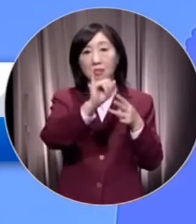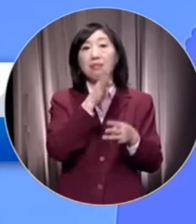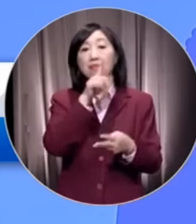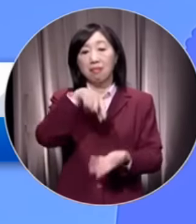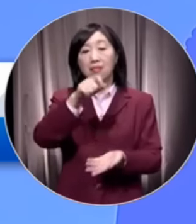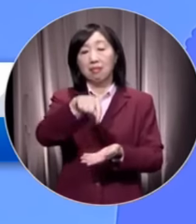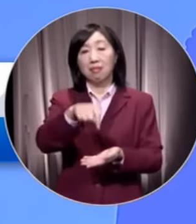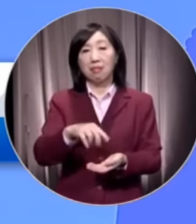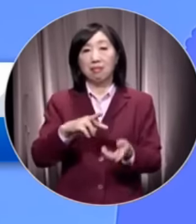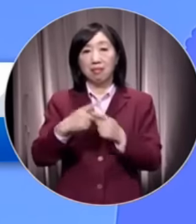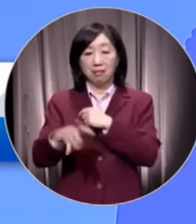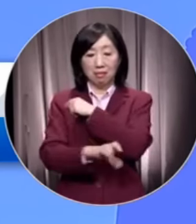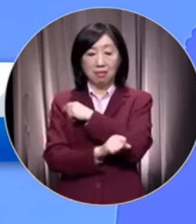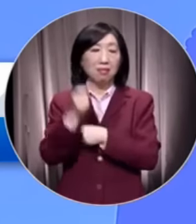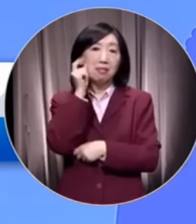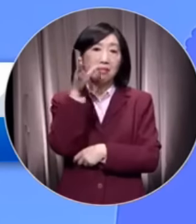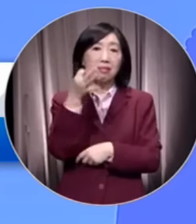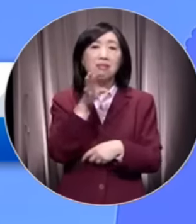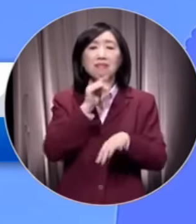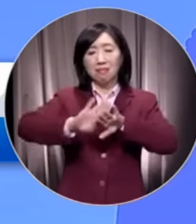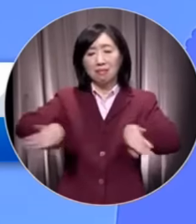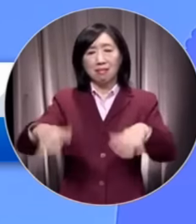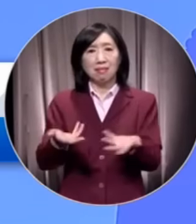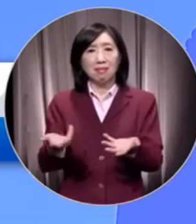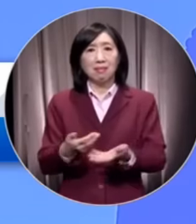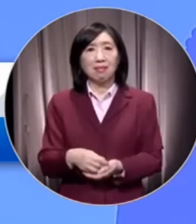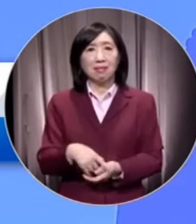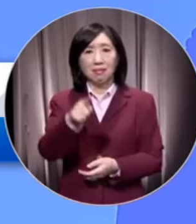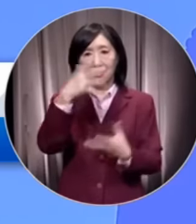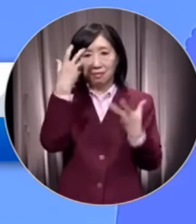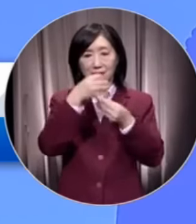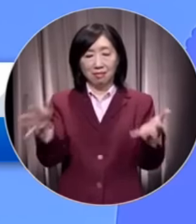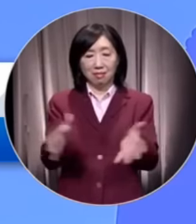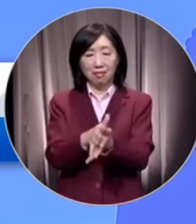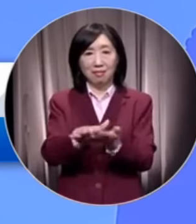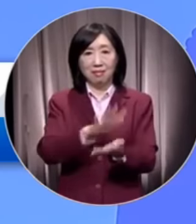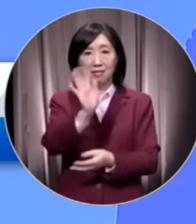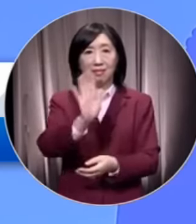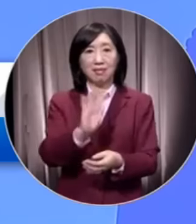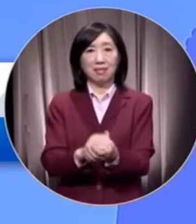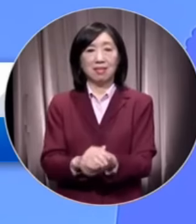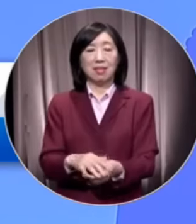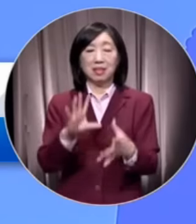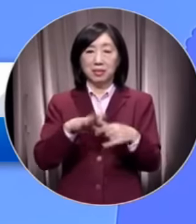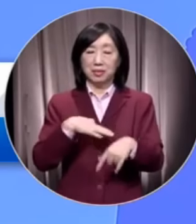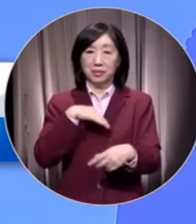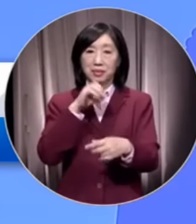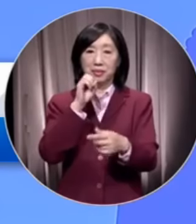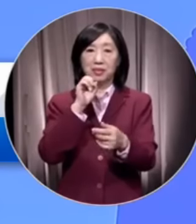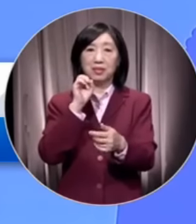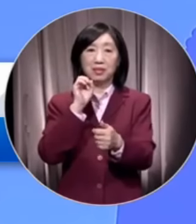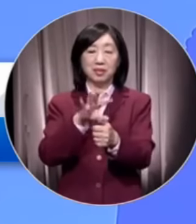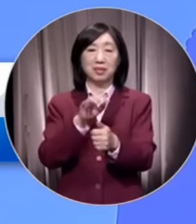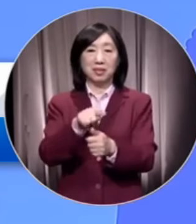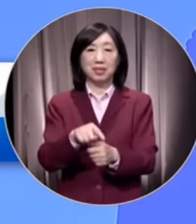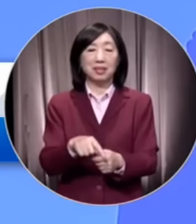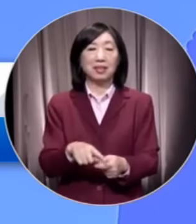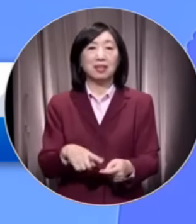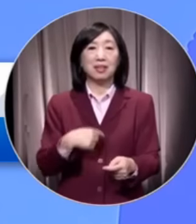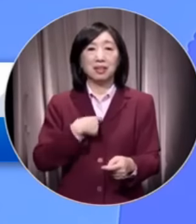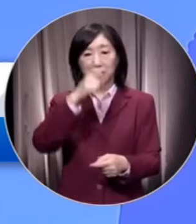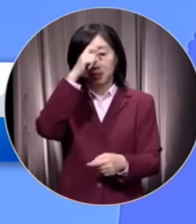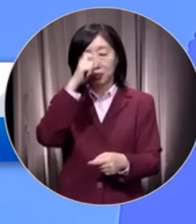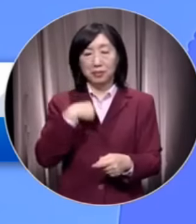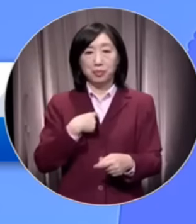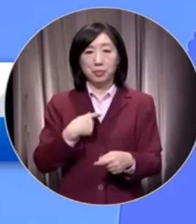来的，跟基本工资根本是两回事。蔡主席，我很遗憾用这样的方式来指控大家，我们希望我们心